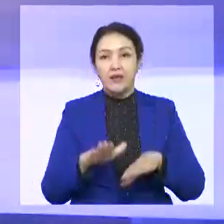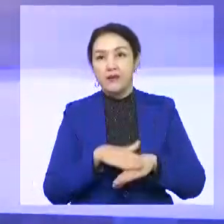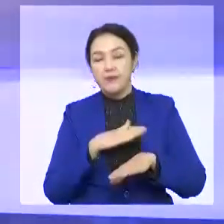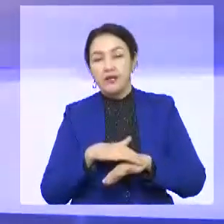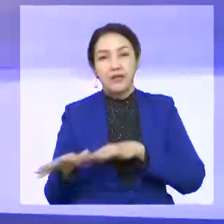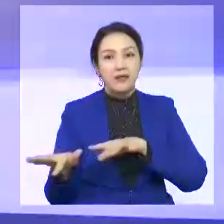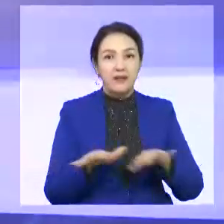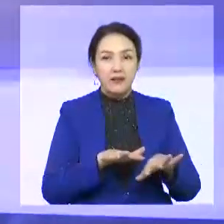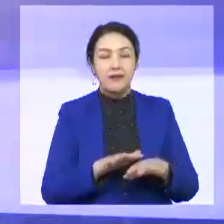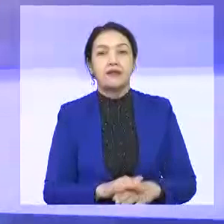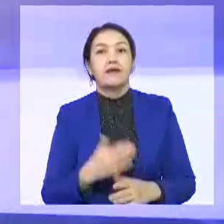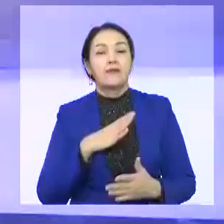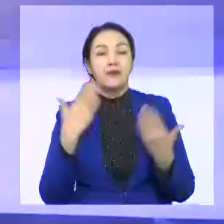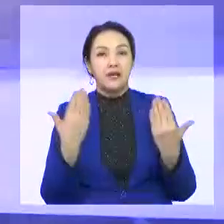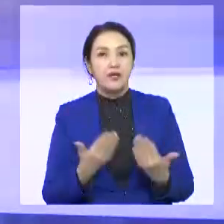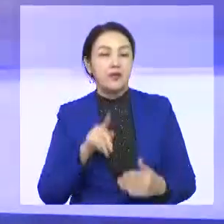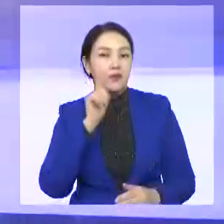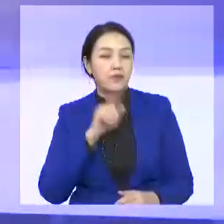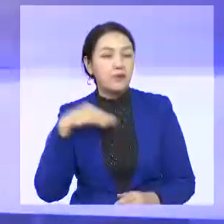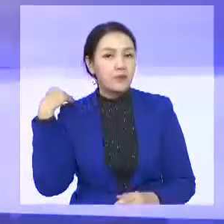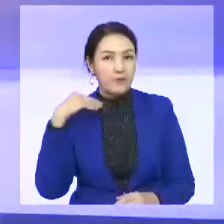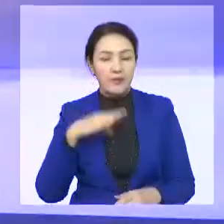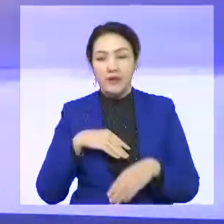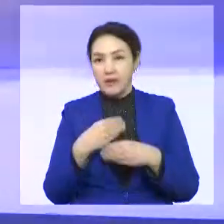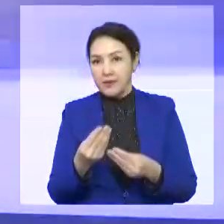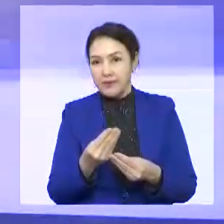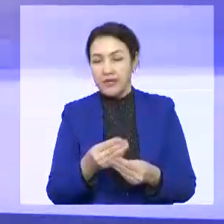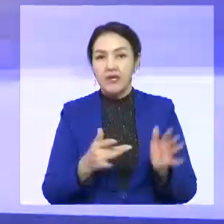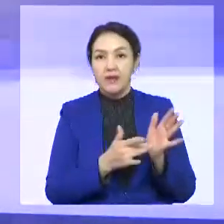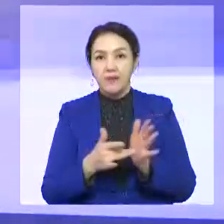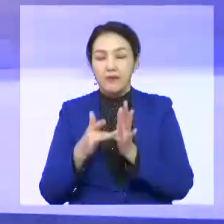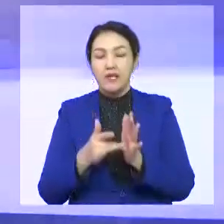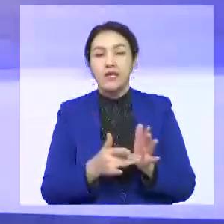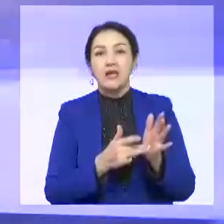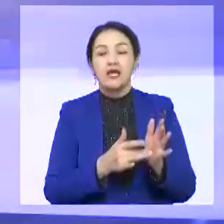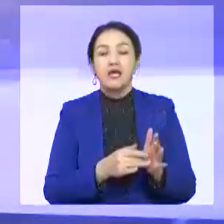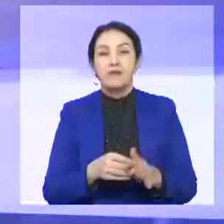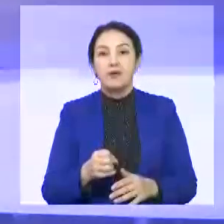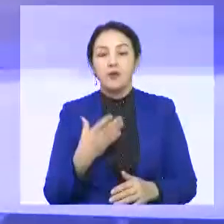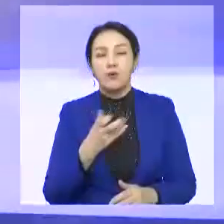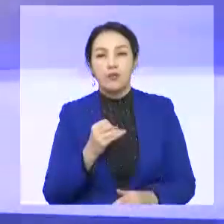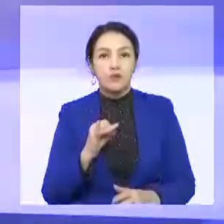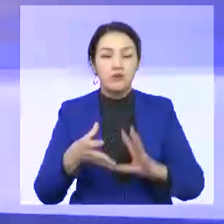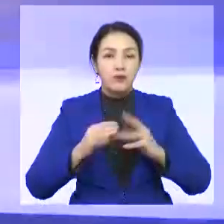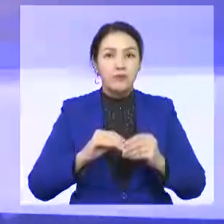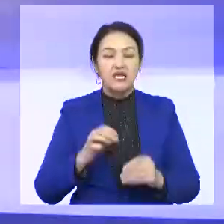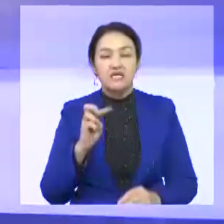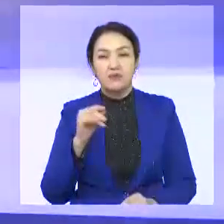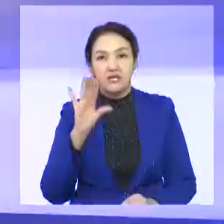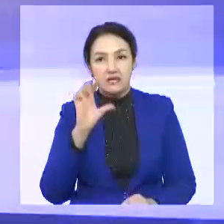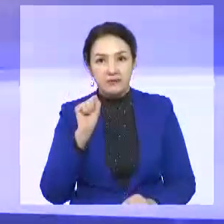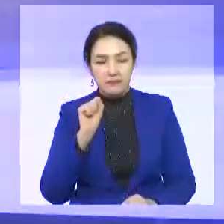благотворительных мероприятиях. А накануне для юных актюбинцев был организован туристический поход к мемориальному комплексу